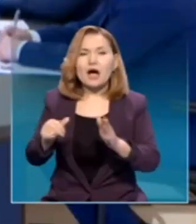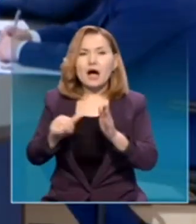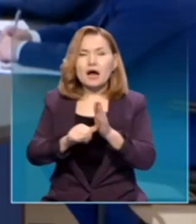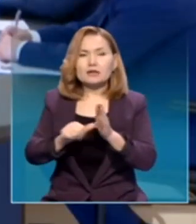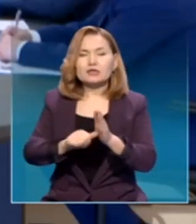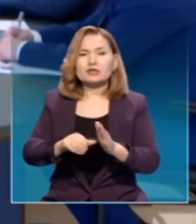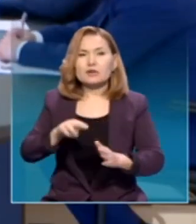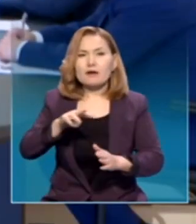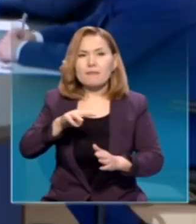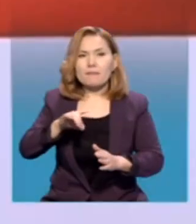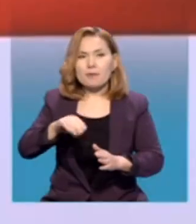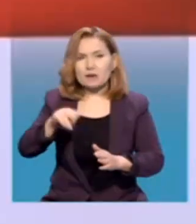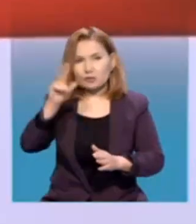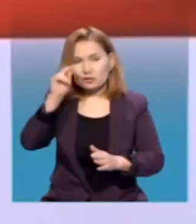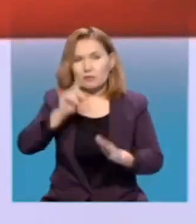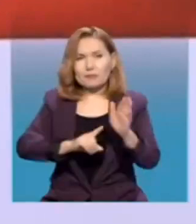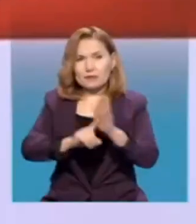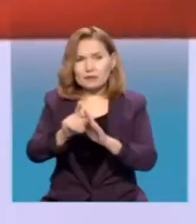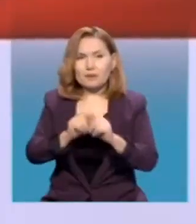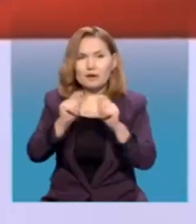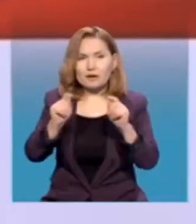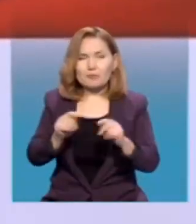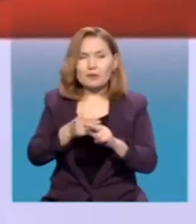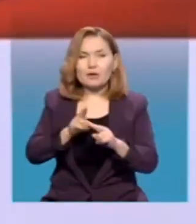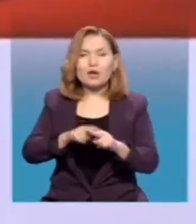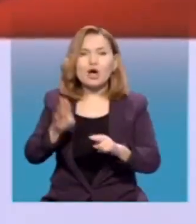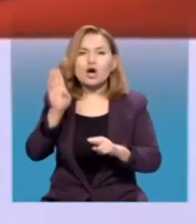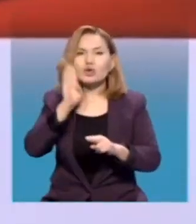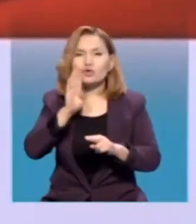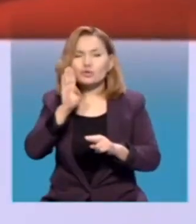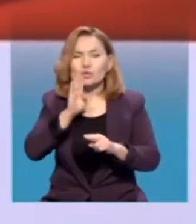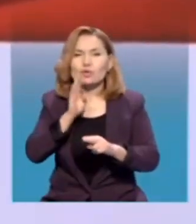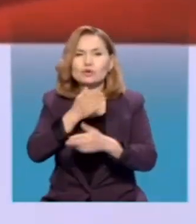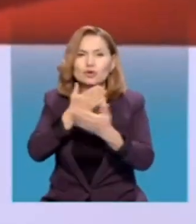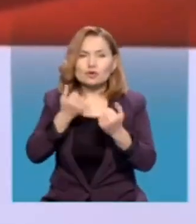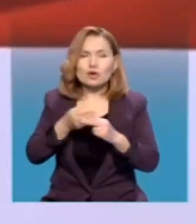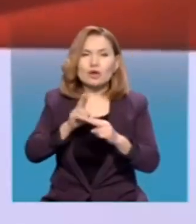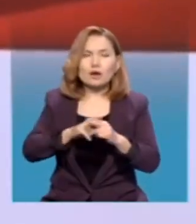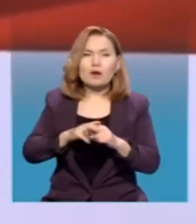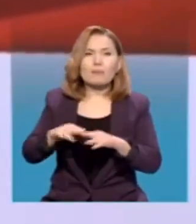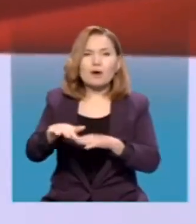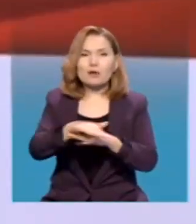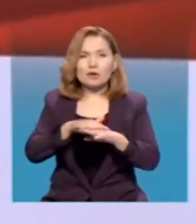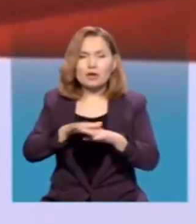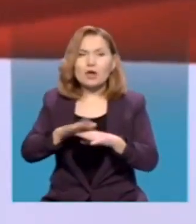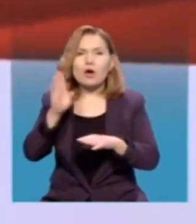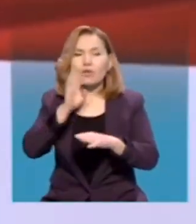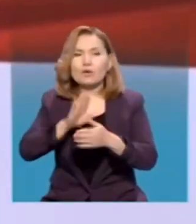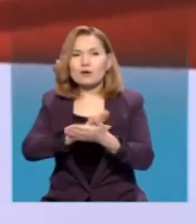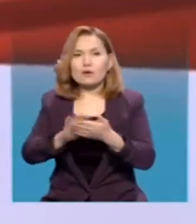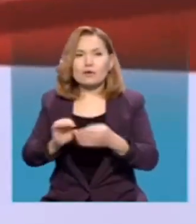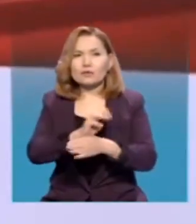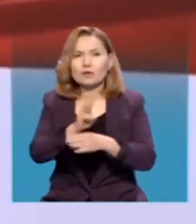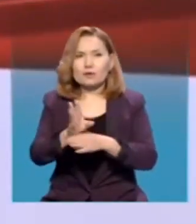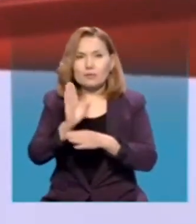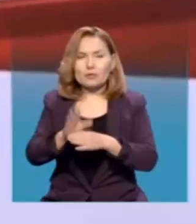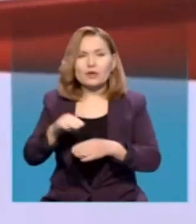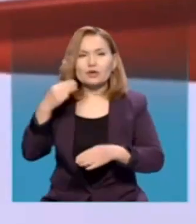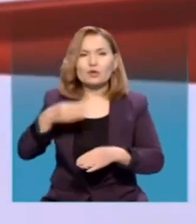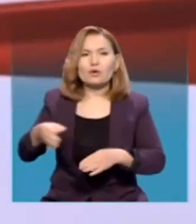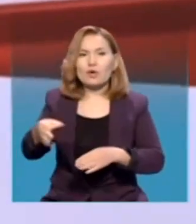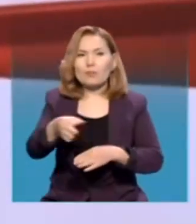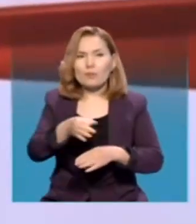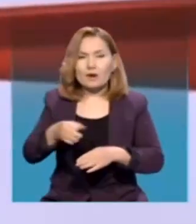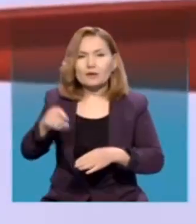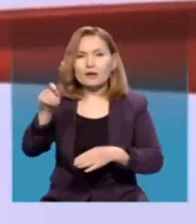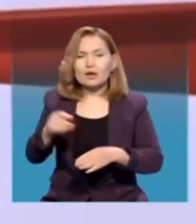бастауы тиіс. Ағын суға қол жеткізе алмай тарыққан қазығұрттық шаруаларға қолдау көрсетіледі. Түркістан облысына барған